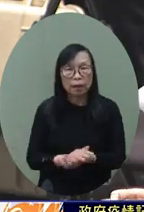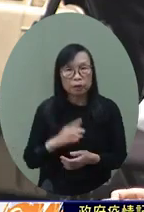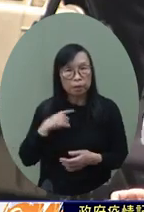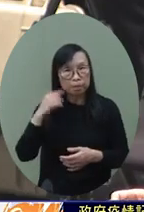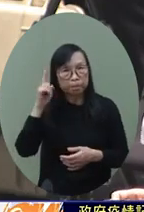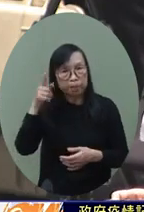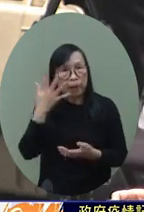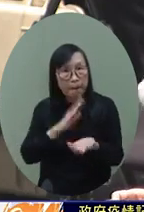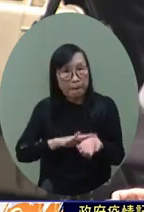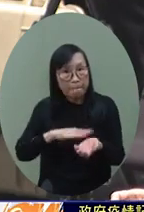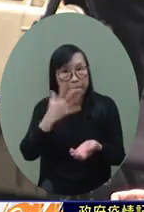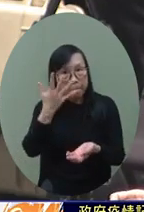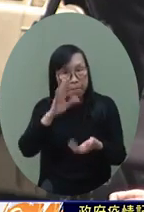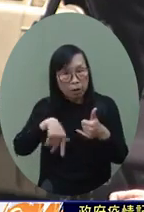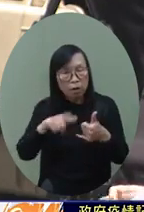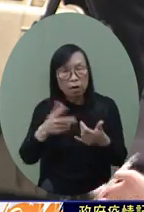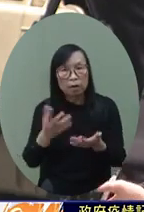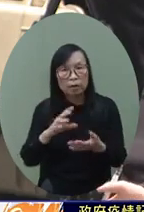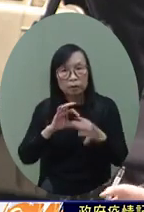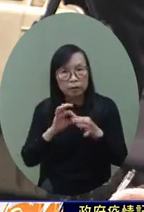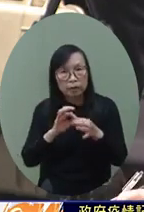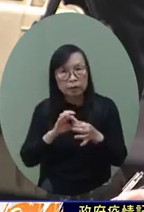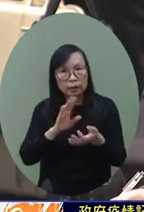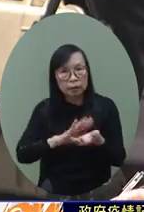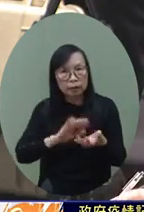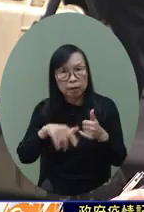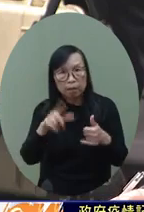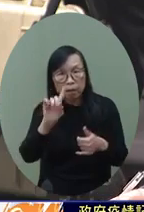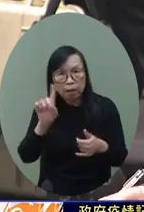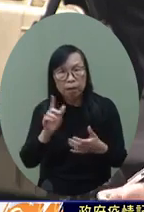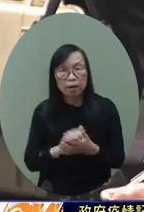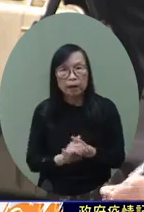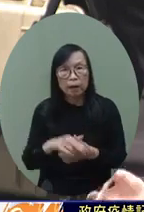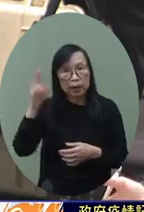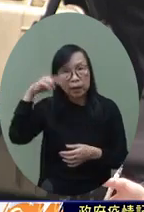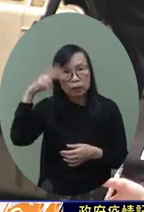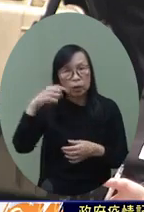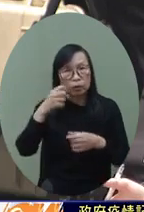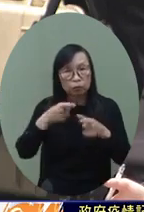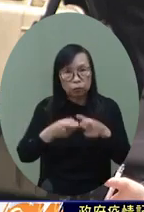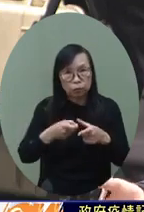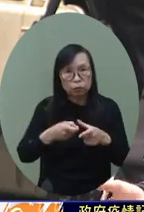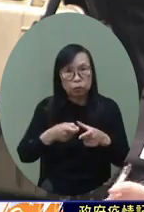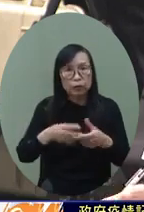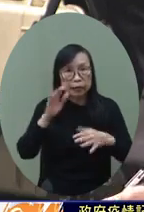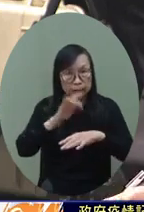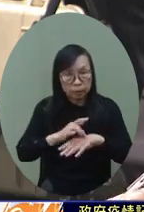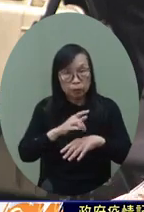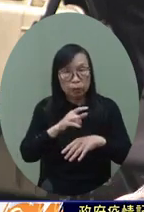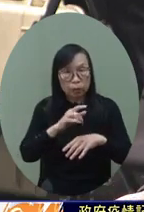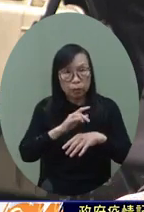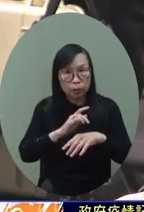實嗰5個 case 主要係涉及啲咩個案啦，或者有冇啲係即係經常同公眾會有接觸到